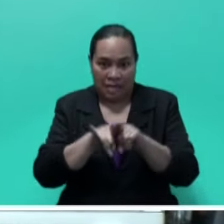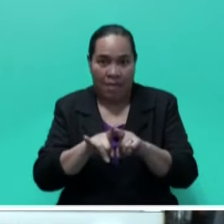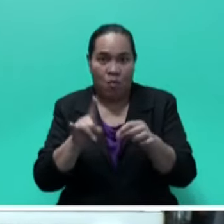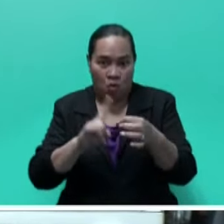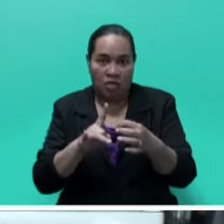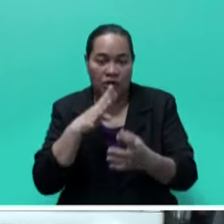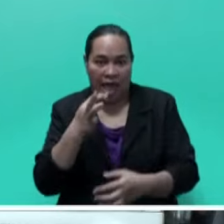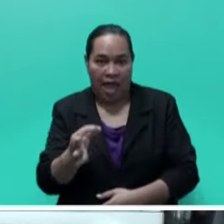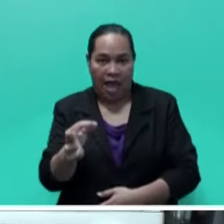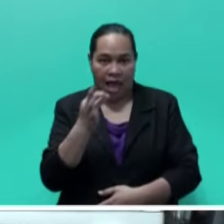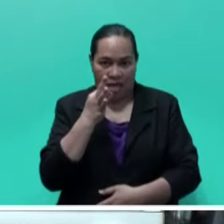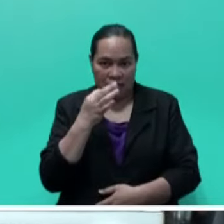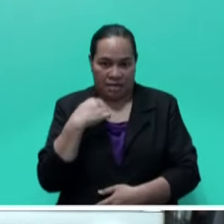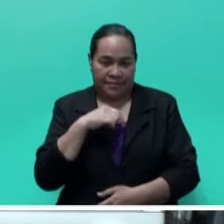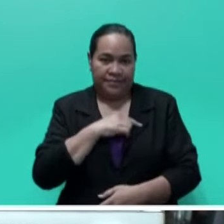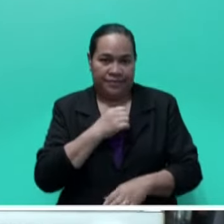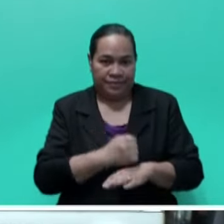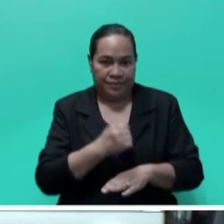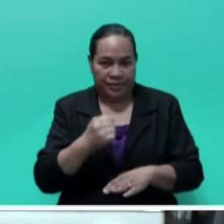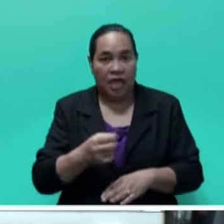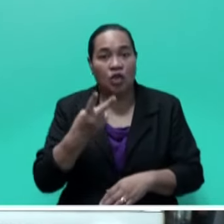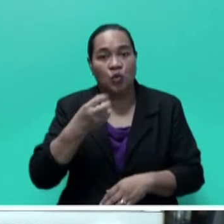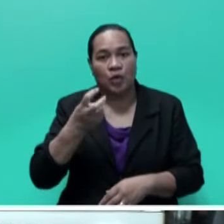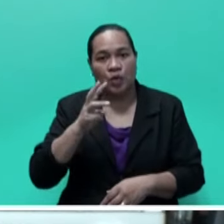na ronondolu rosunga vulkatulu.